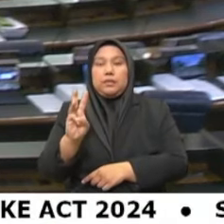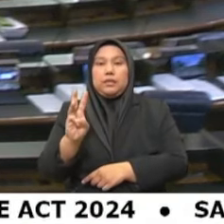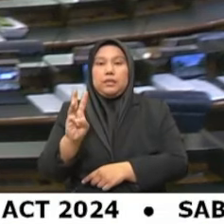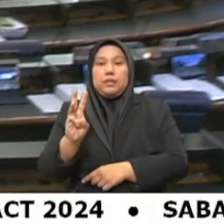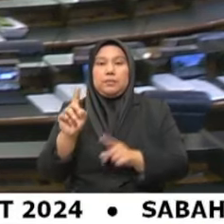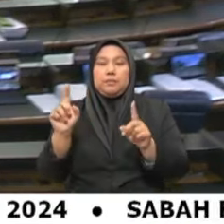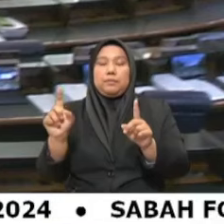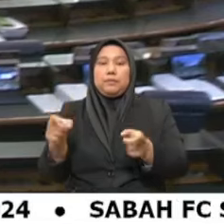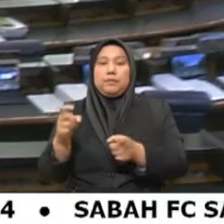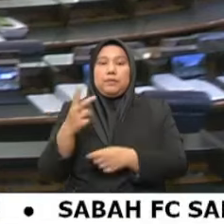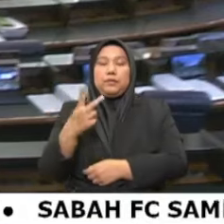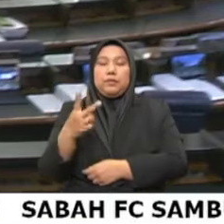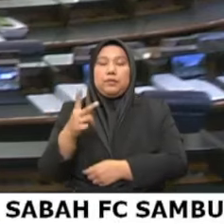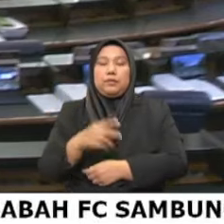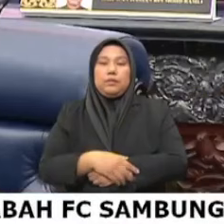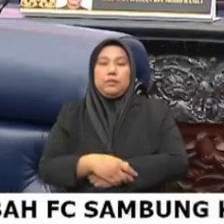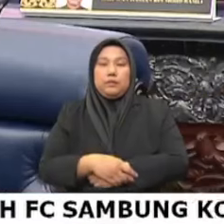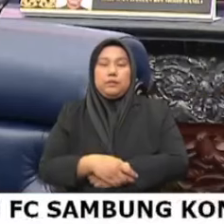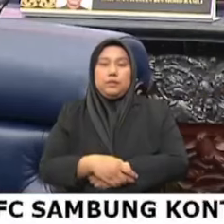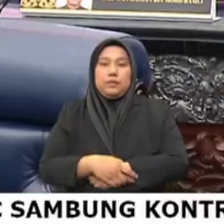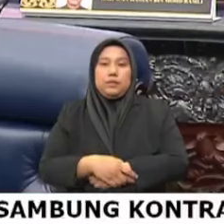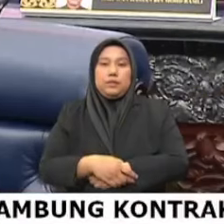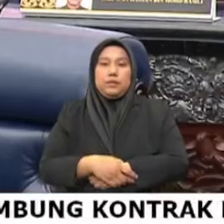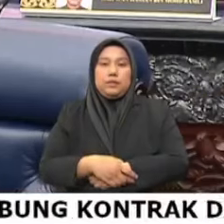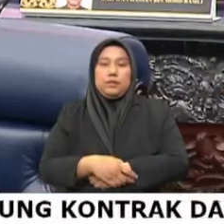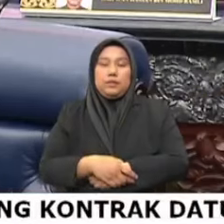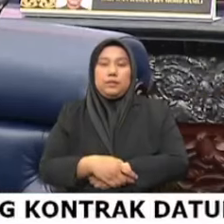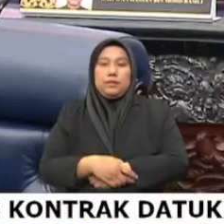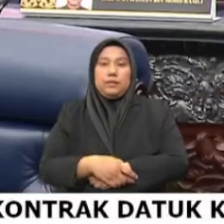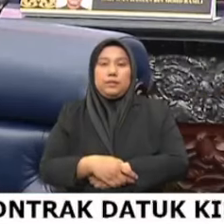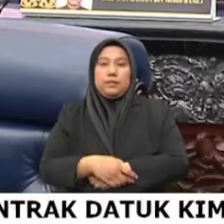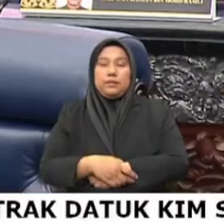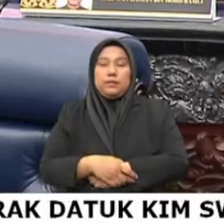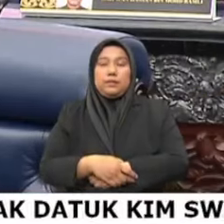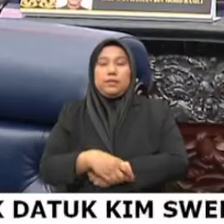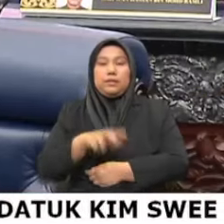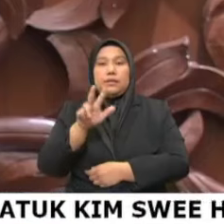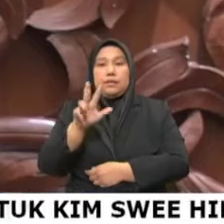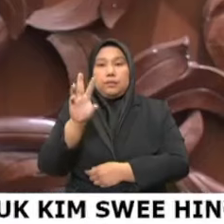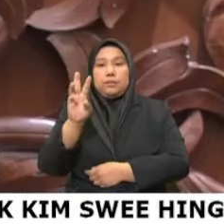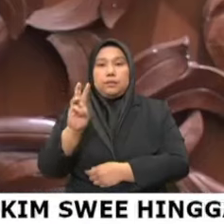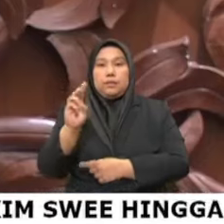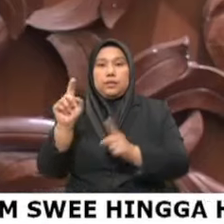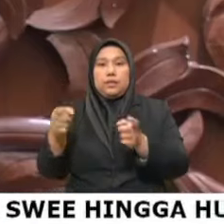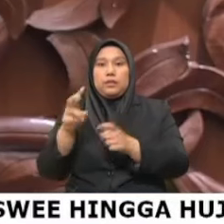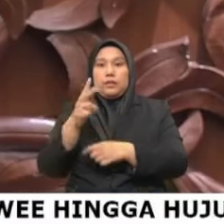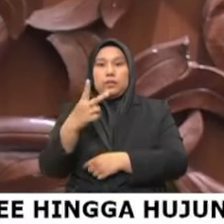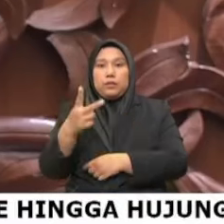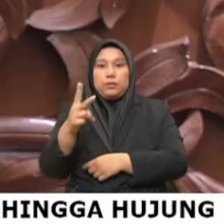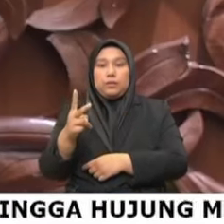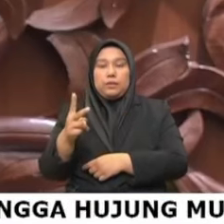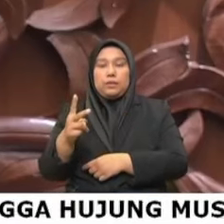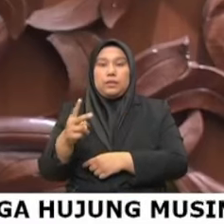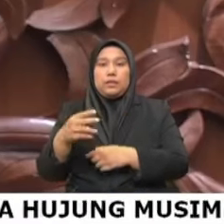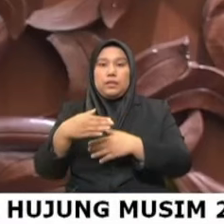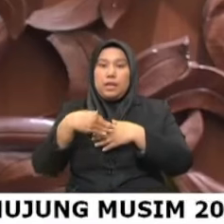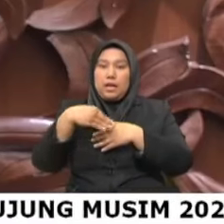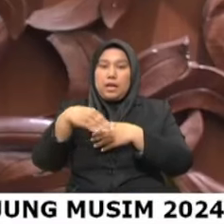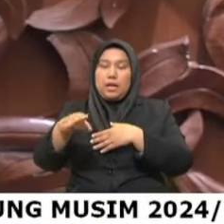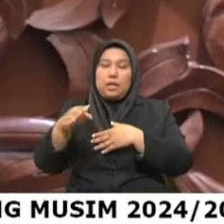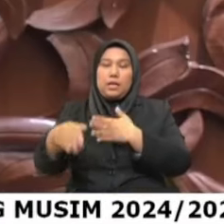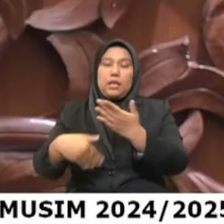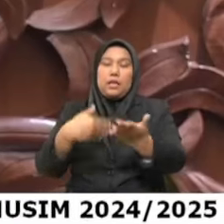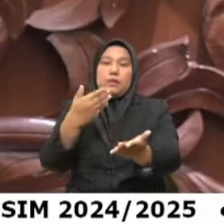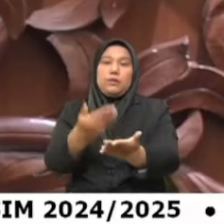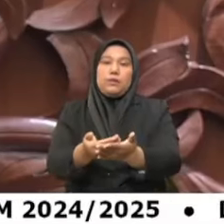Iaitu bahawa dia menyebut. Yang Berhormat, kalau langgar peraturan 3612, sila hantar usul. Terima kasih.